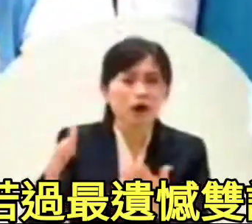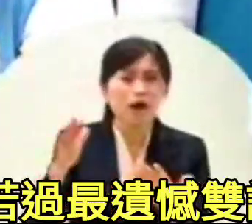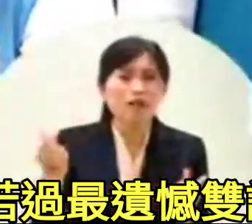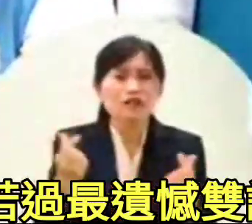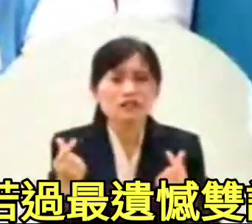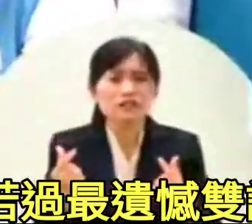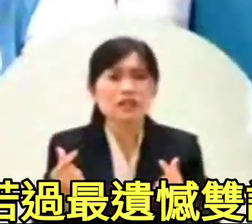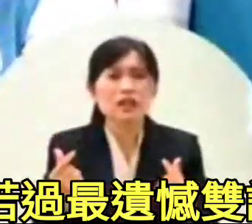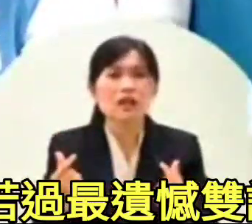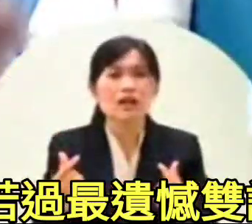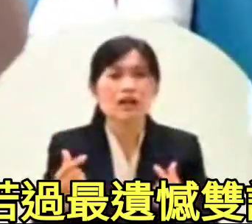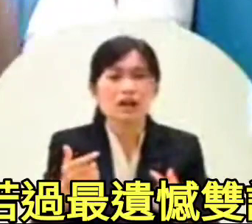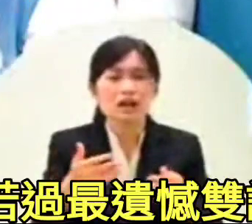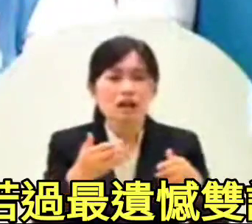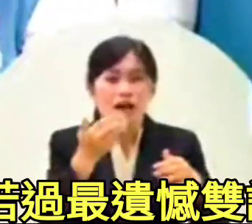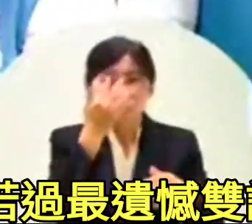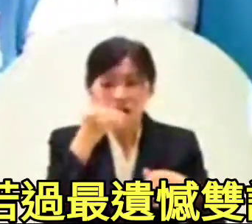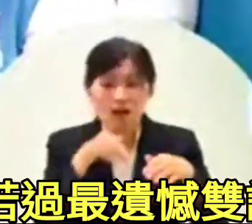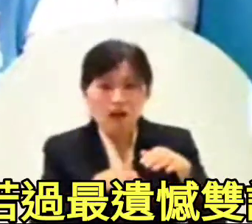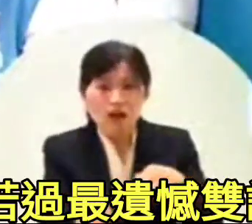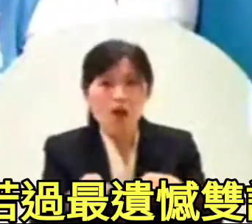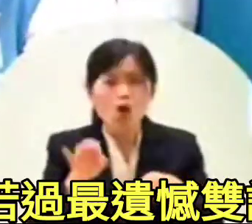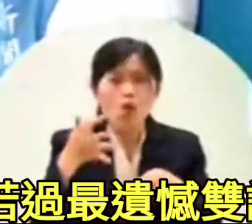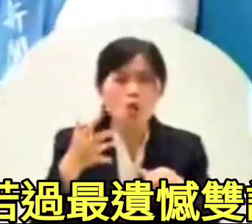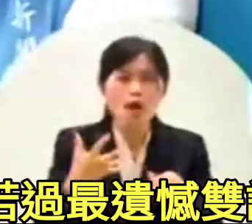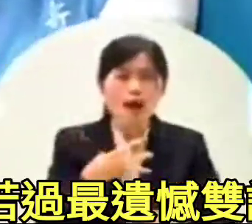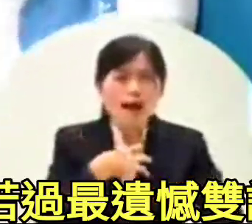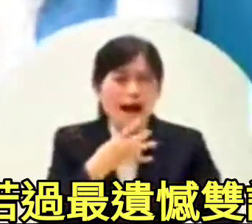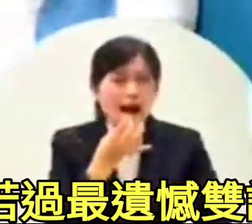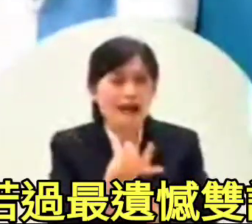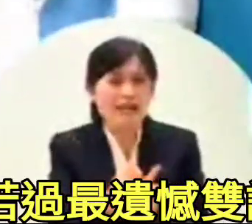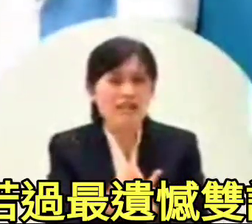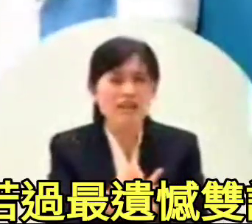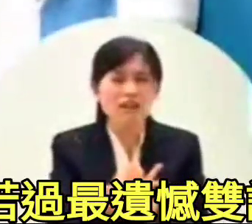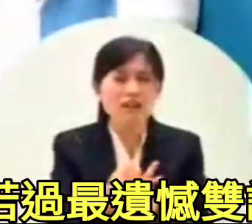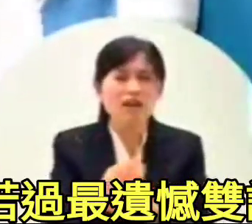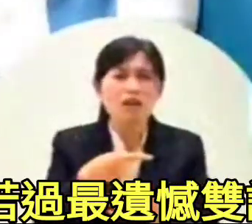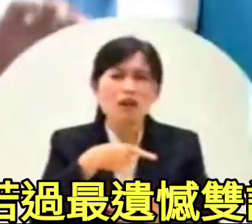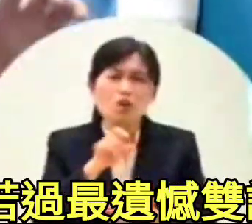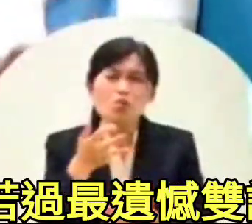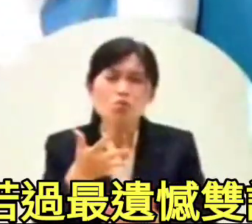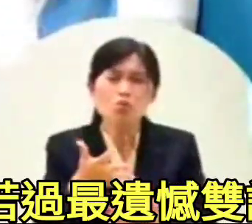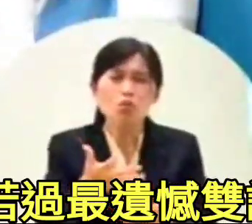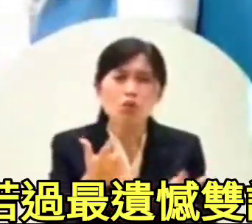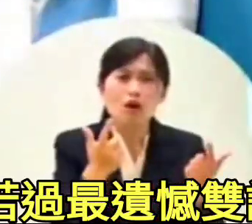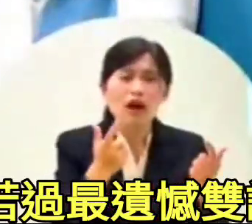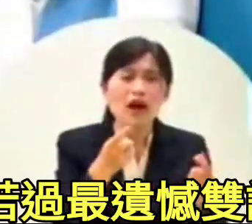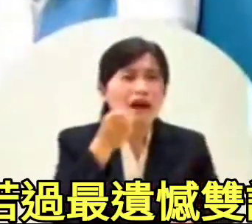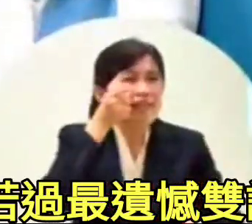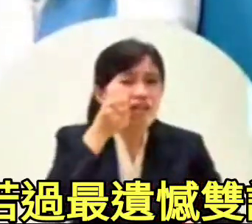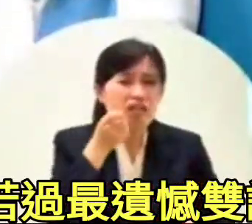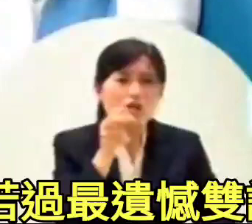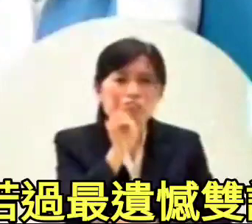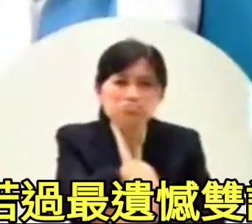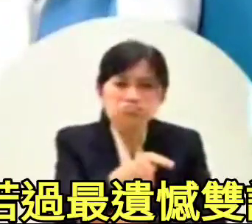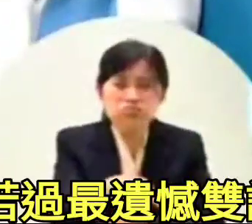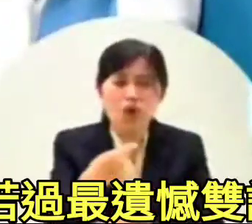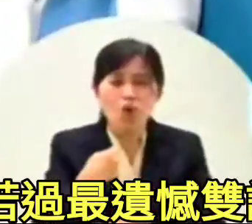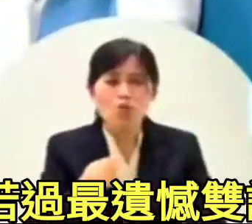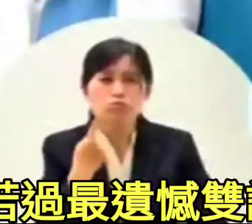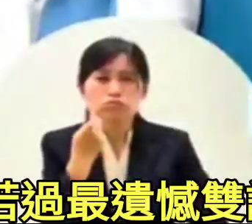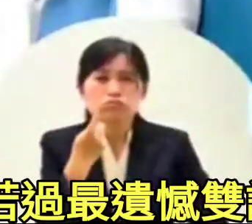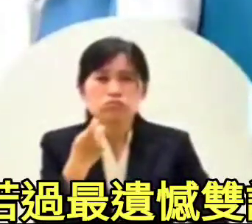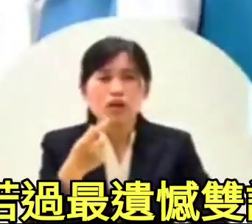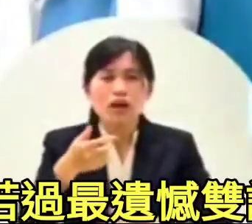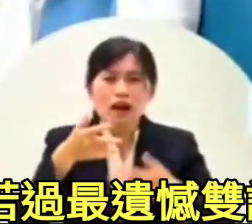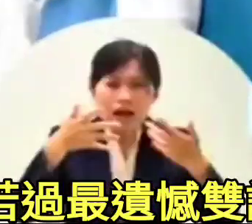北上这条路，为什么台南可以通而高雄不能通？像这些点点滴滴，好多好